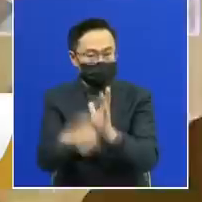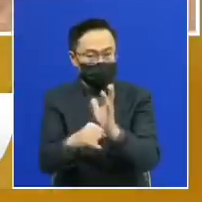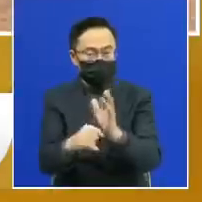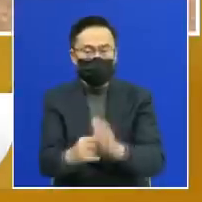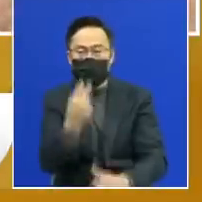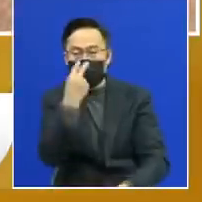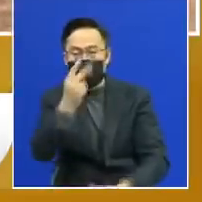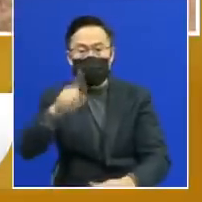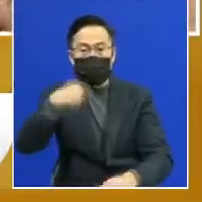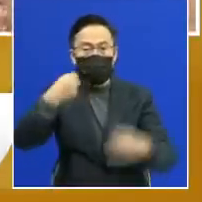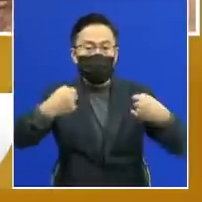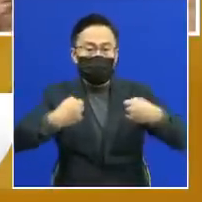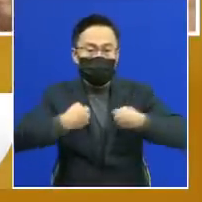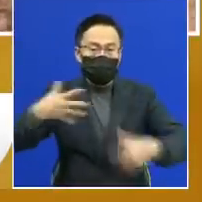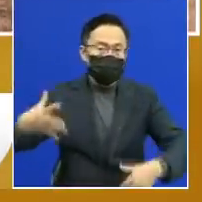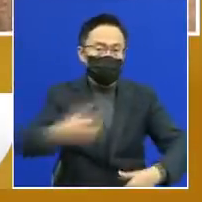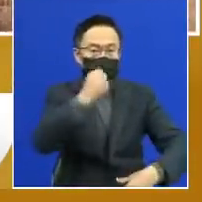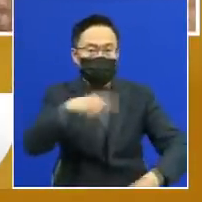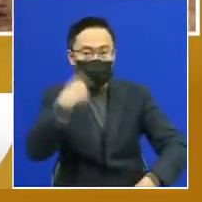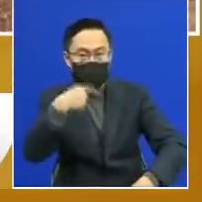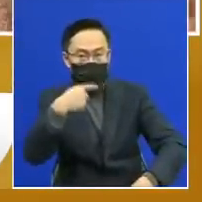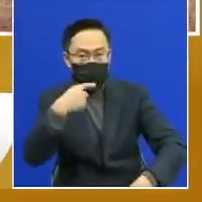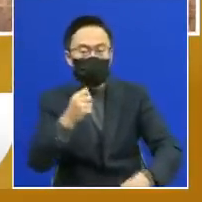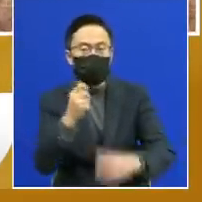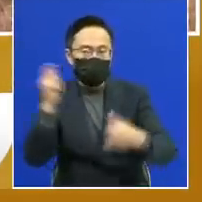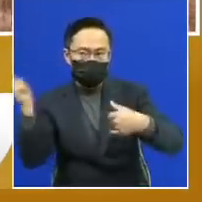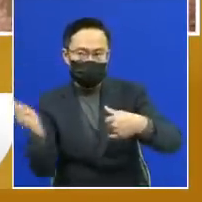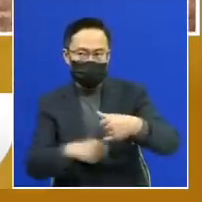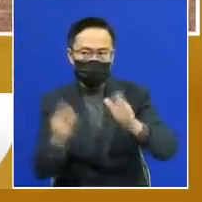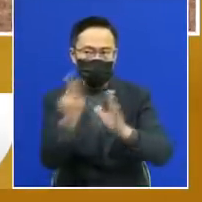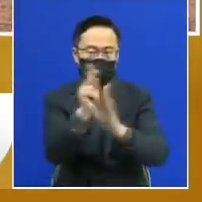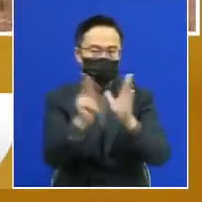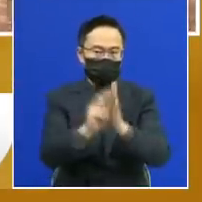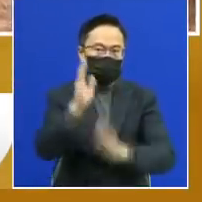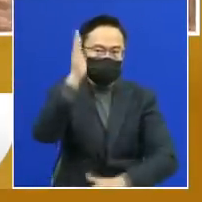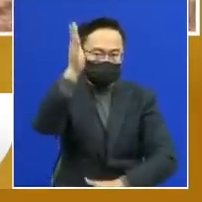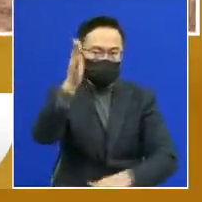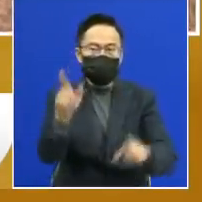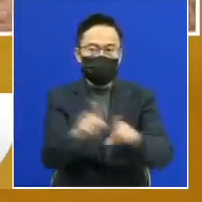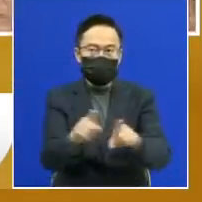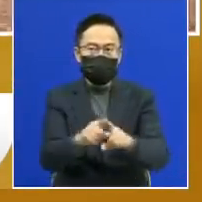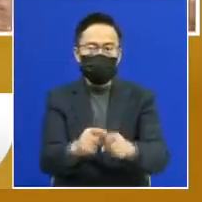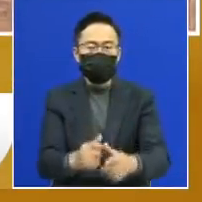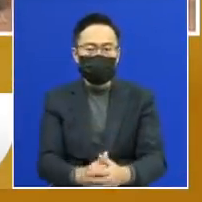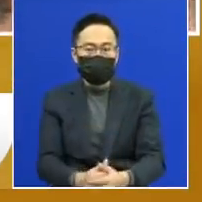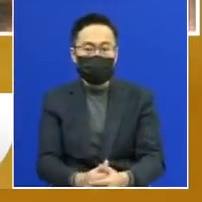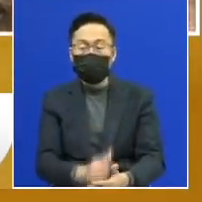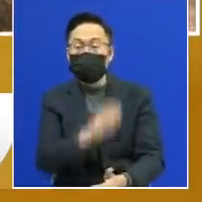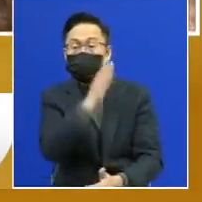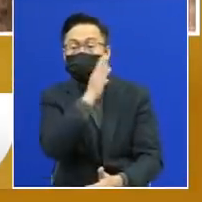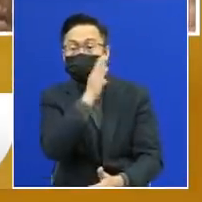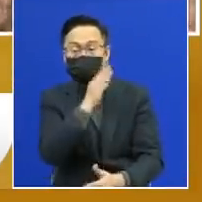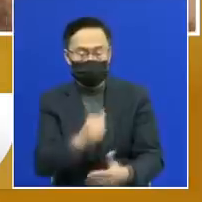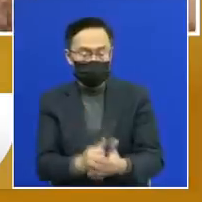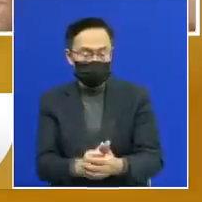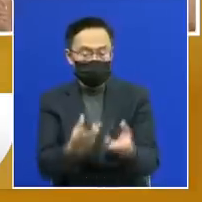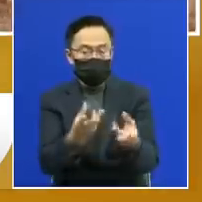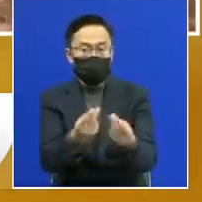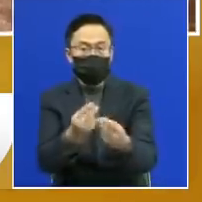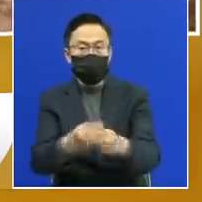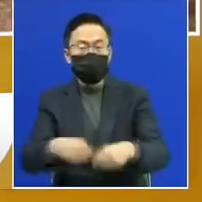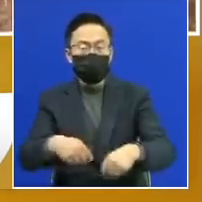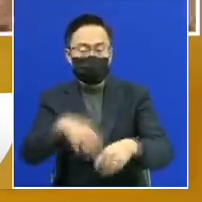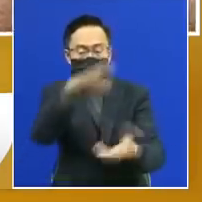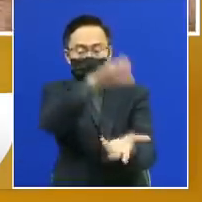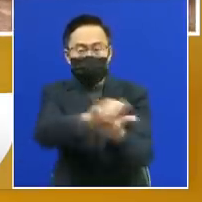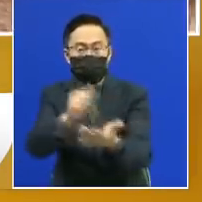ผู้ใดเป็นผู้รับผิดชอบแล้วก็จะต้องดำเนินการตามกฎหมายต่อไปเพราะว่า ถ้าหากมีการเข้าไปใช้พื้นที่ทำให้ป่าสง